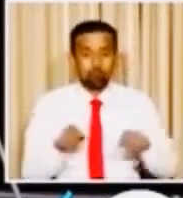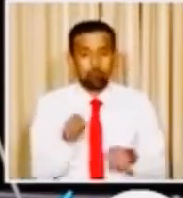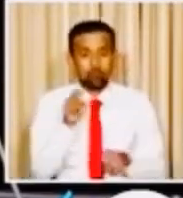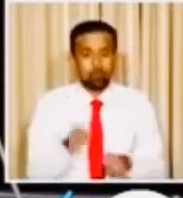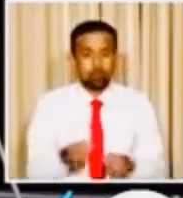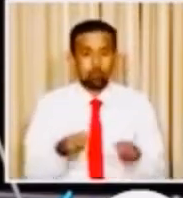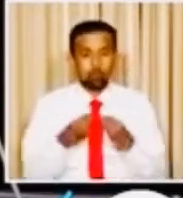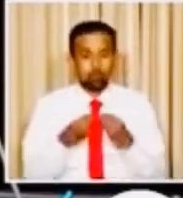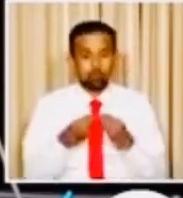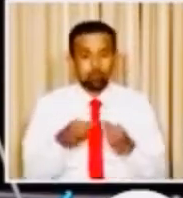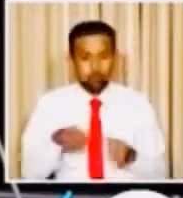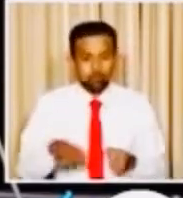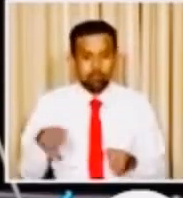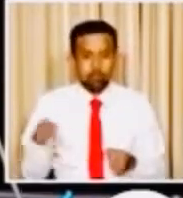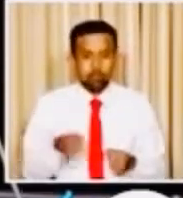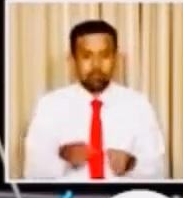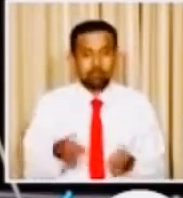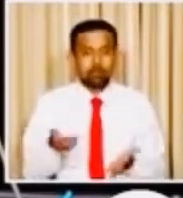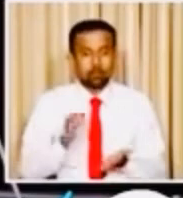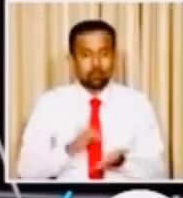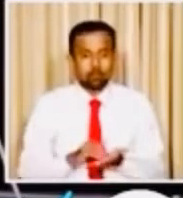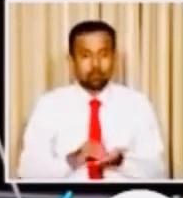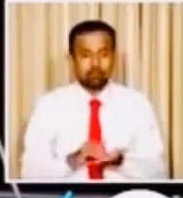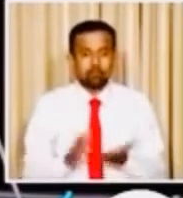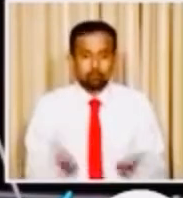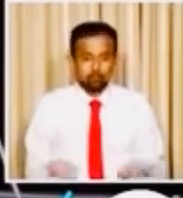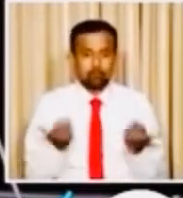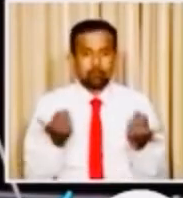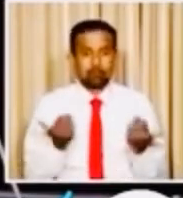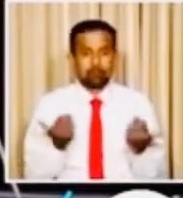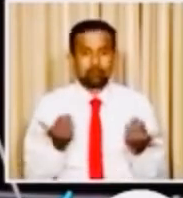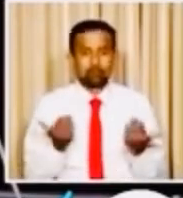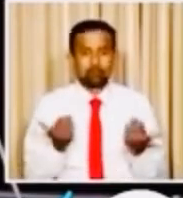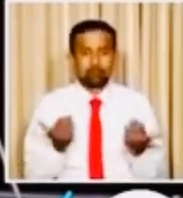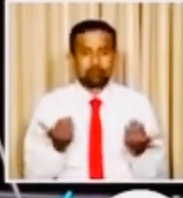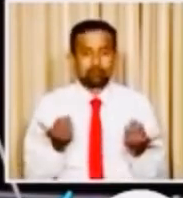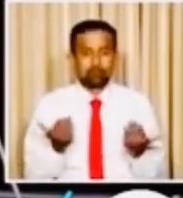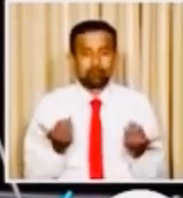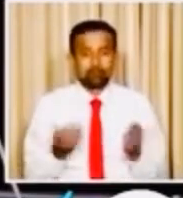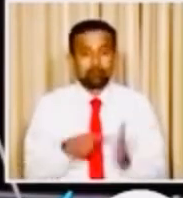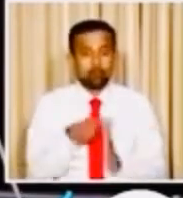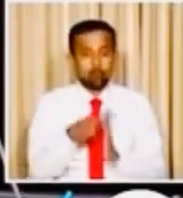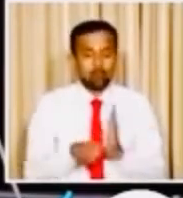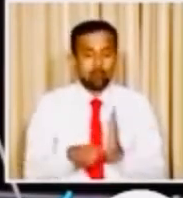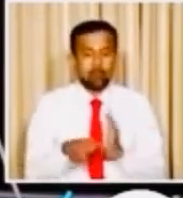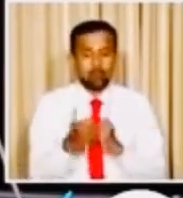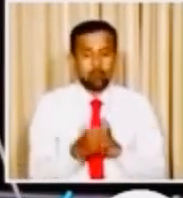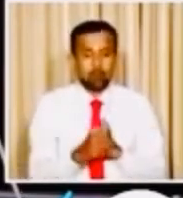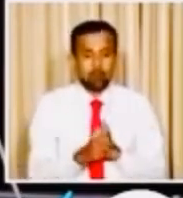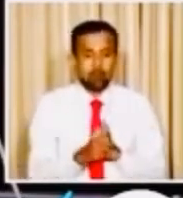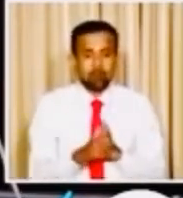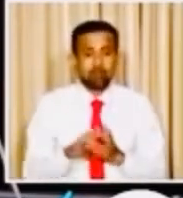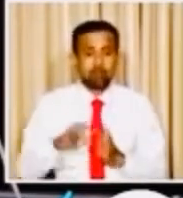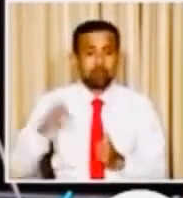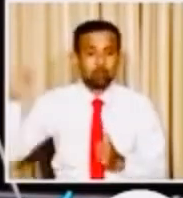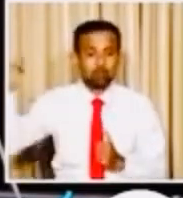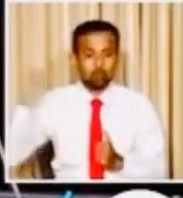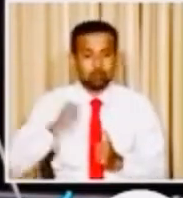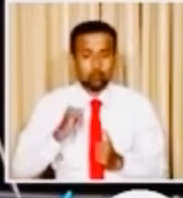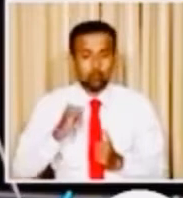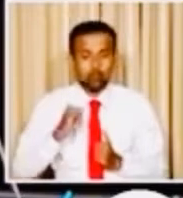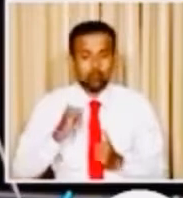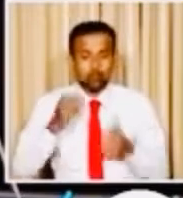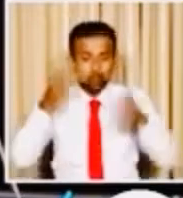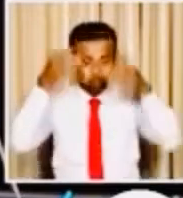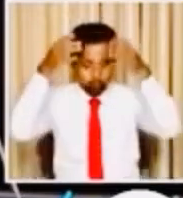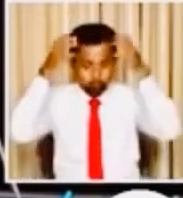ලැබේ. අද දිනේ ඒක නැවත සක්‍රිය කරන්න විතරක් නෙමෙයි මේ දේශීයව නිෂ්පාදනය කරන සහ විදේශීයව ගෙන්නන